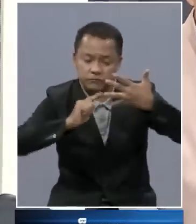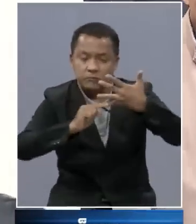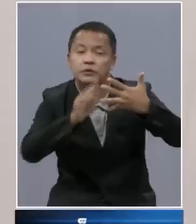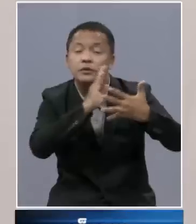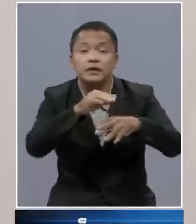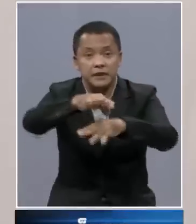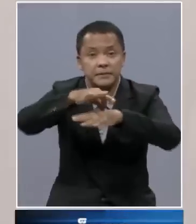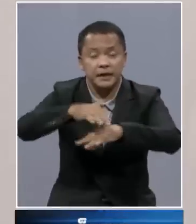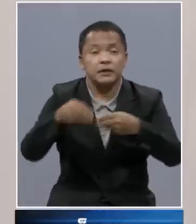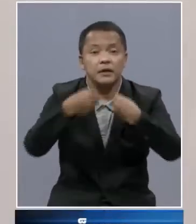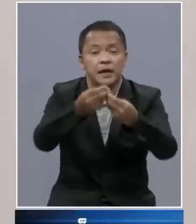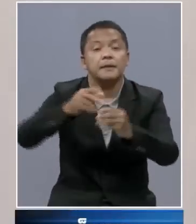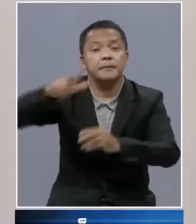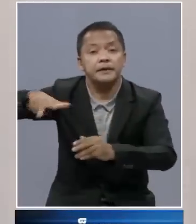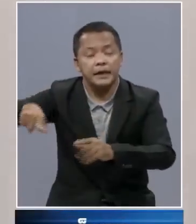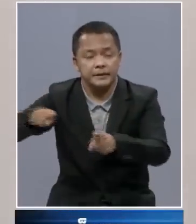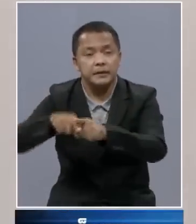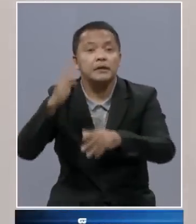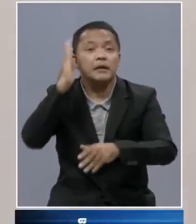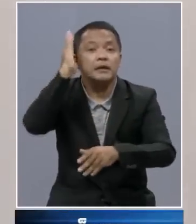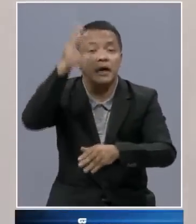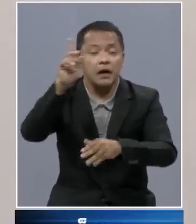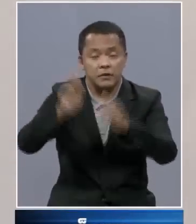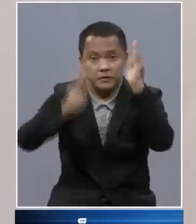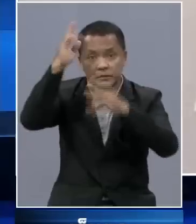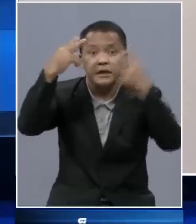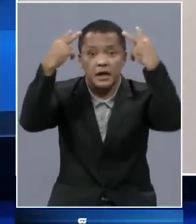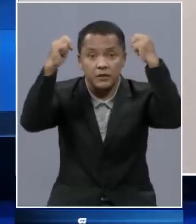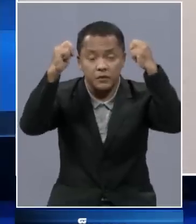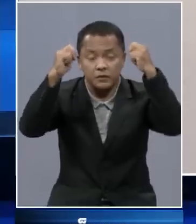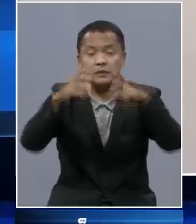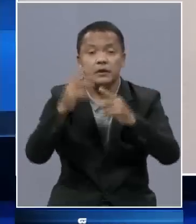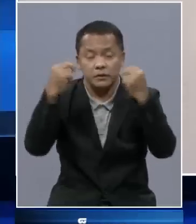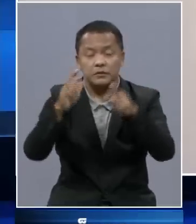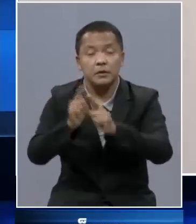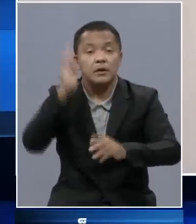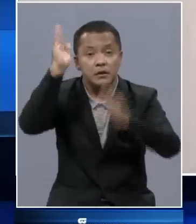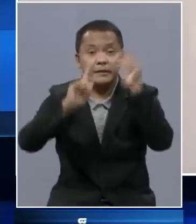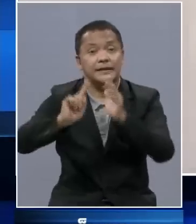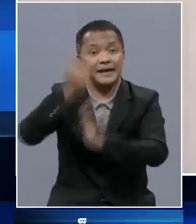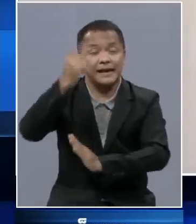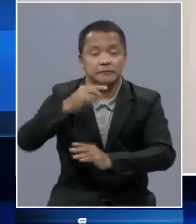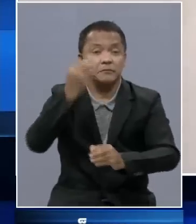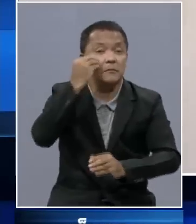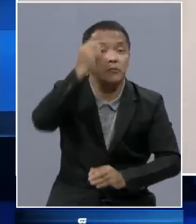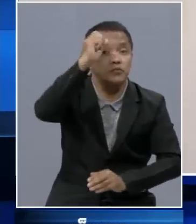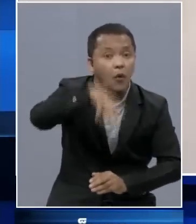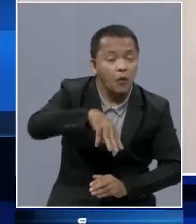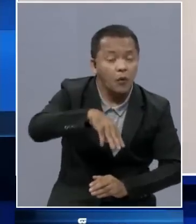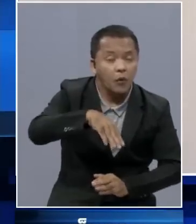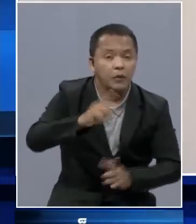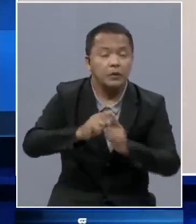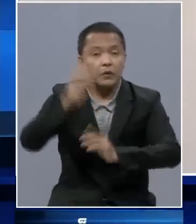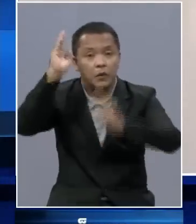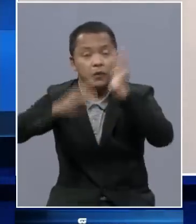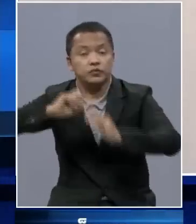ตำแหน่งนี้ไปอยู่กับพรรคเพื่อไทยแล้วไปโหวตเลือกนายกรัฐมนตรีกันปรากฏว่าถ้าโหวตรอบแรกคุณพิธาไม่ผ่านด่านสว.แล้วจ